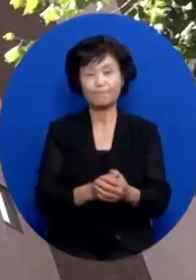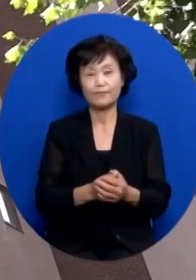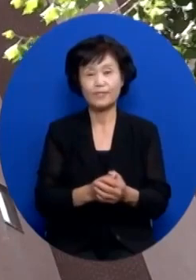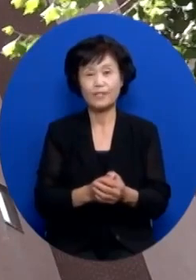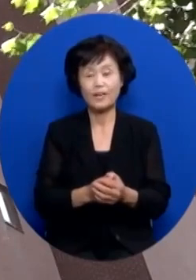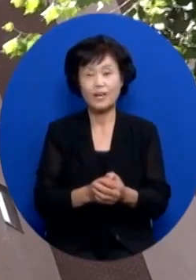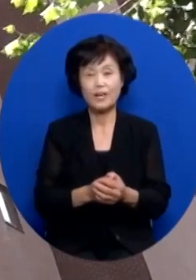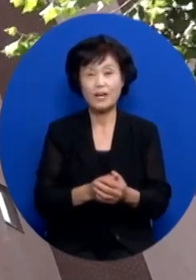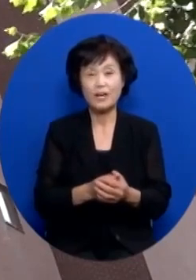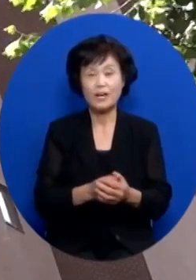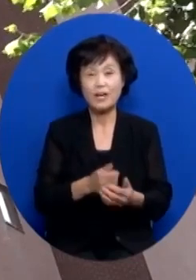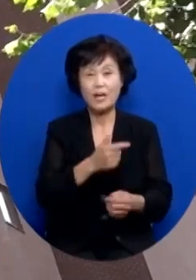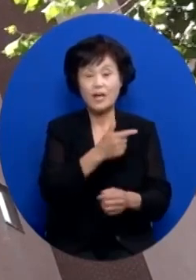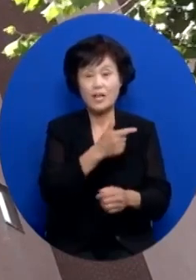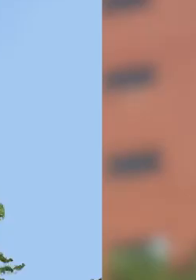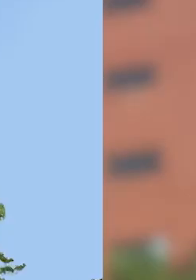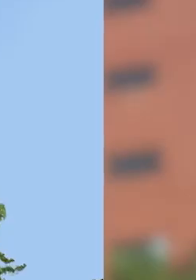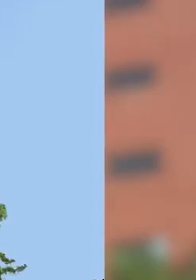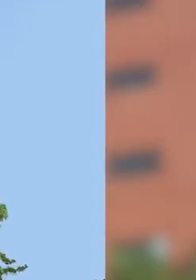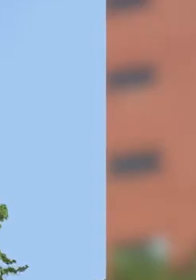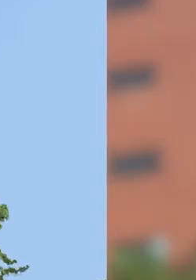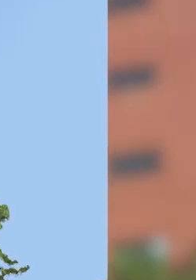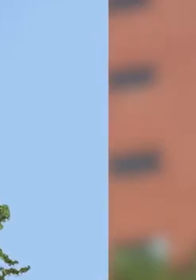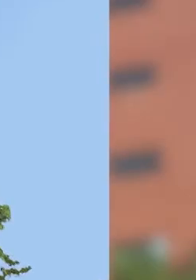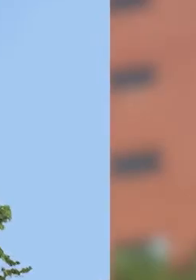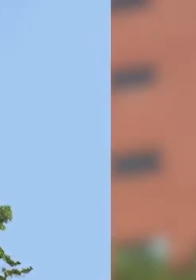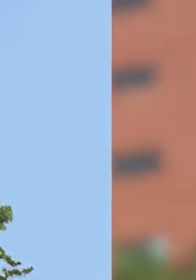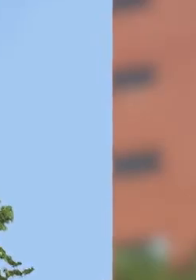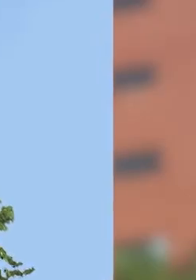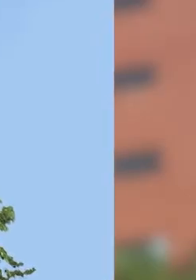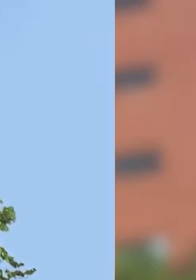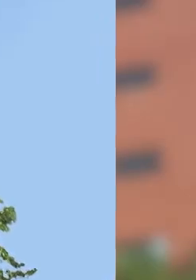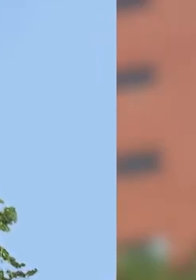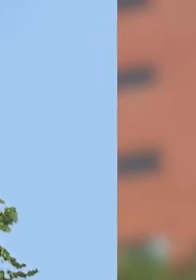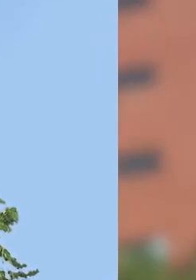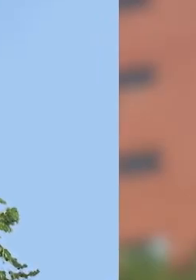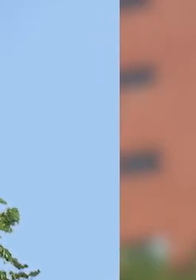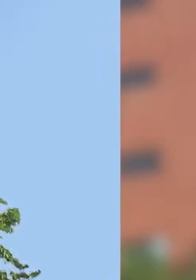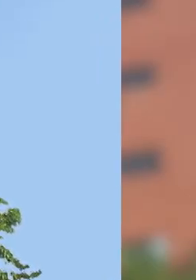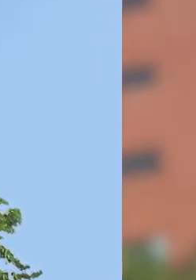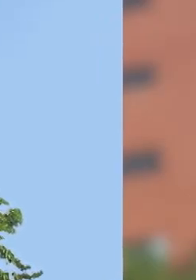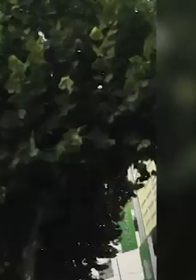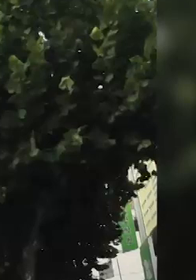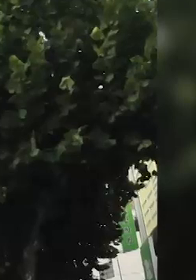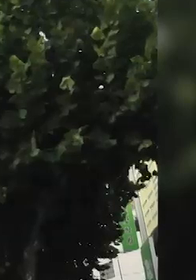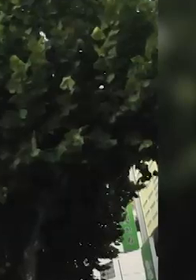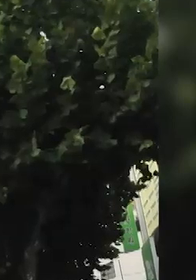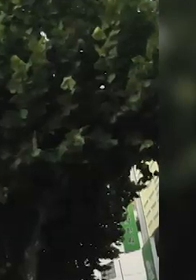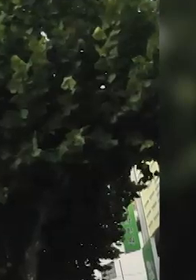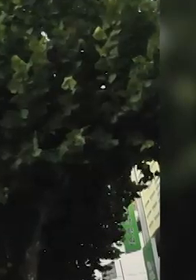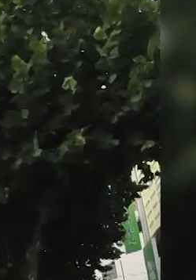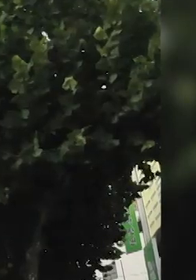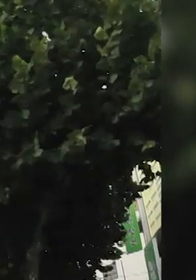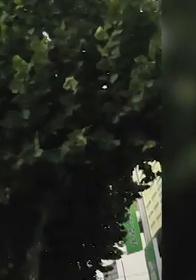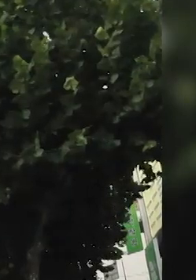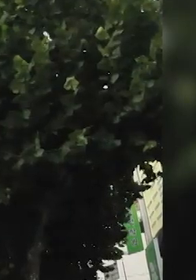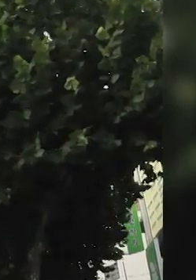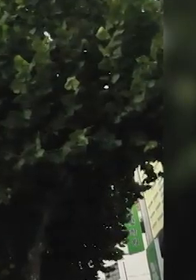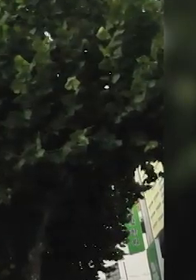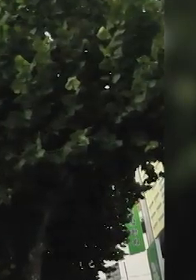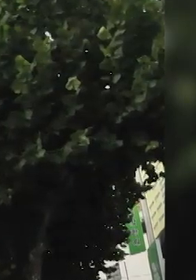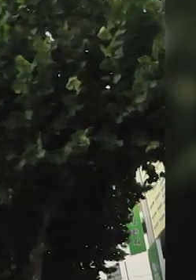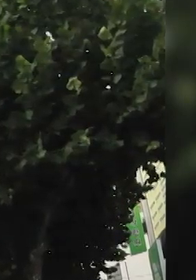청주중앙순복음교회 대성전은 대지 약 19,000제곱미터에 건평 약 34,000제곱미터, 지하 4층,